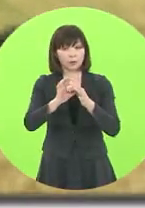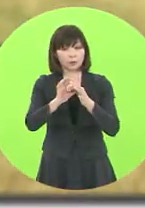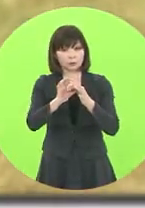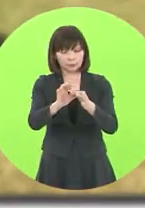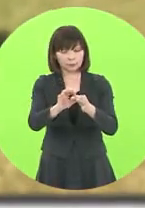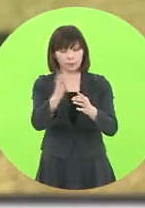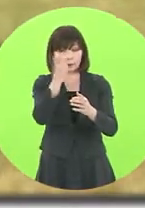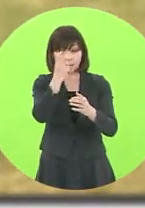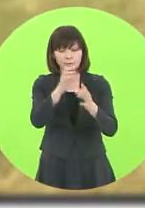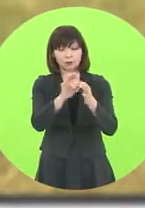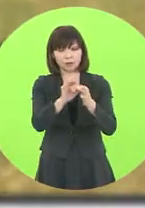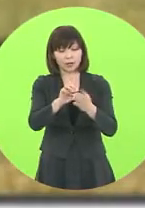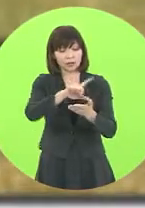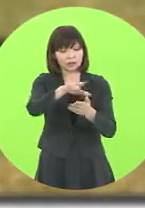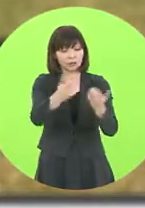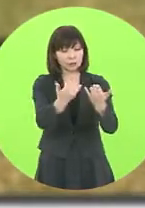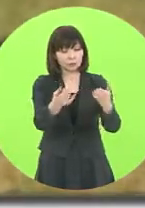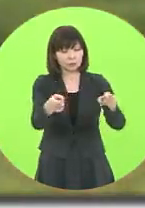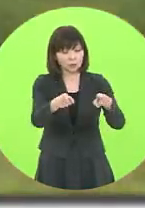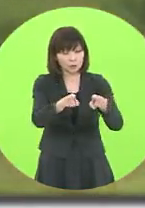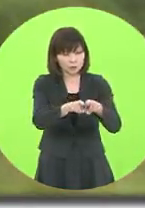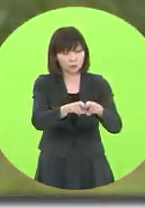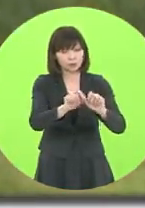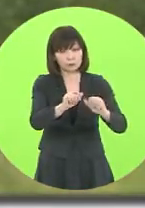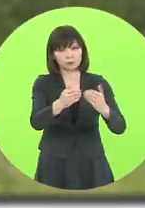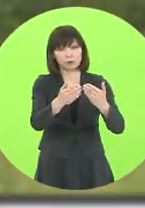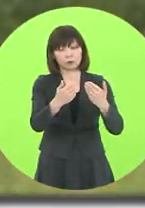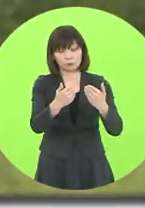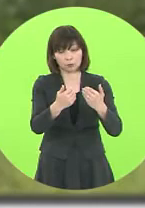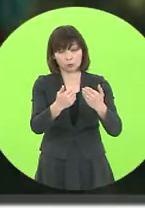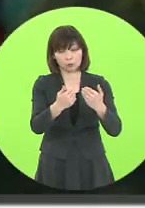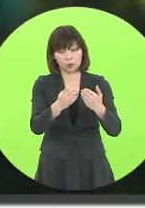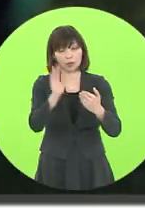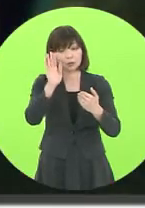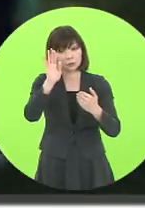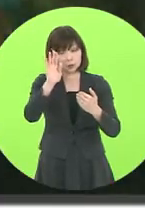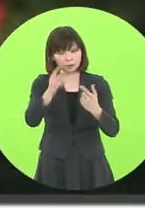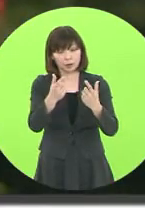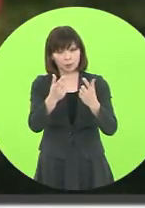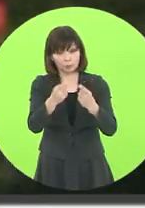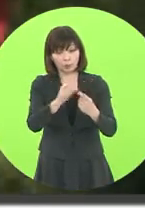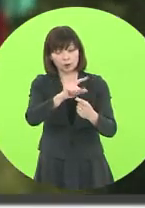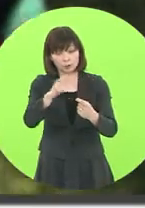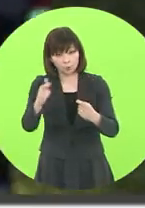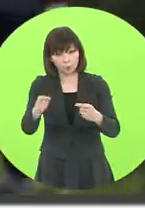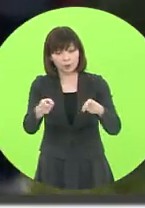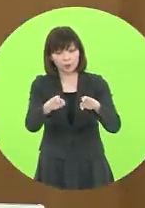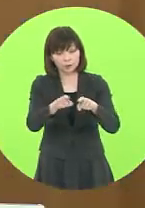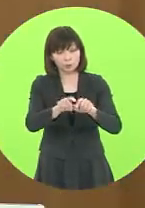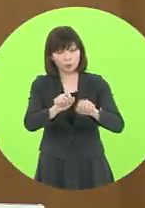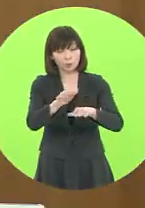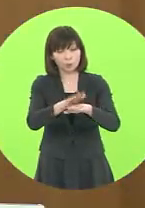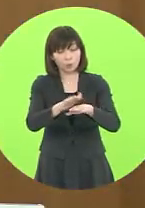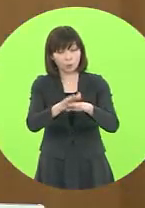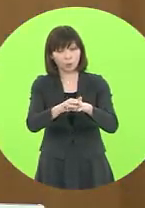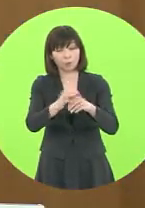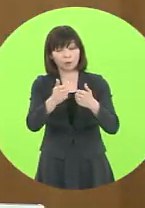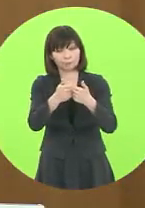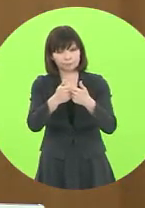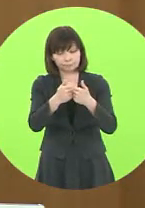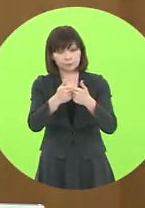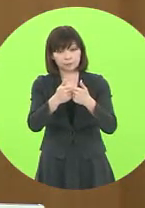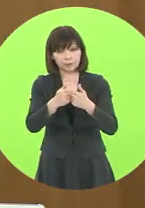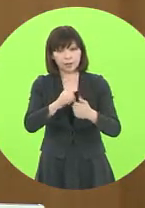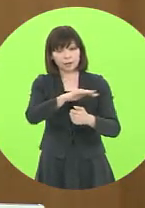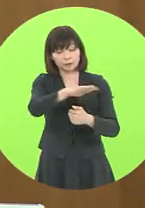域住民との連携が重要であることから、引き続きさまざまな連携方策を検討し、県民の安全・安心の確保に取り